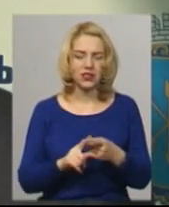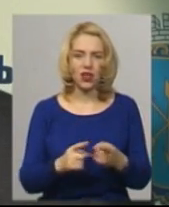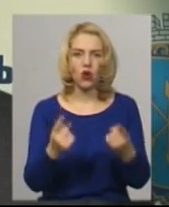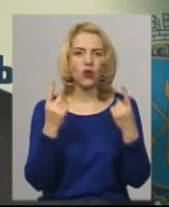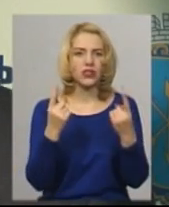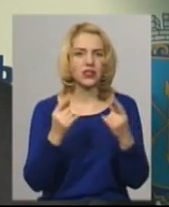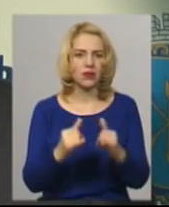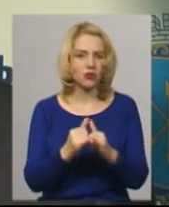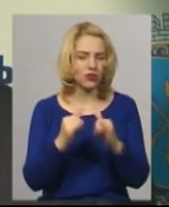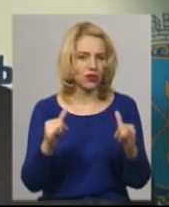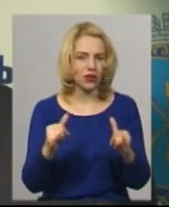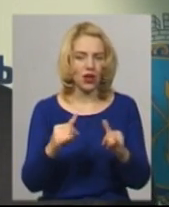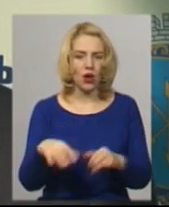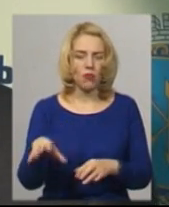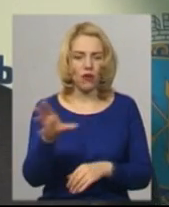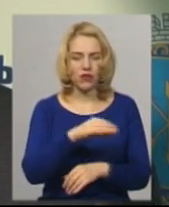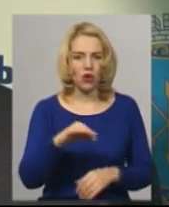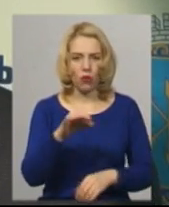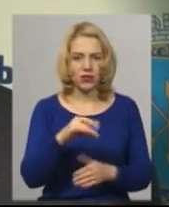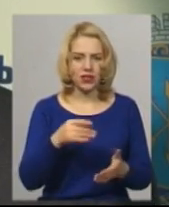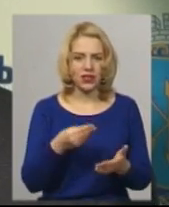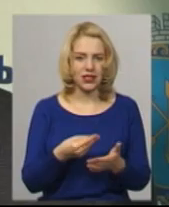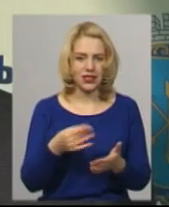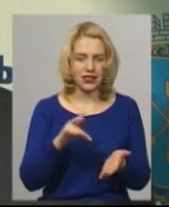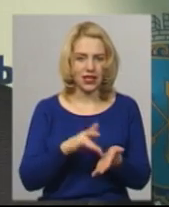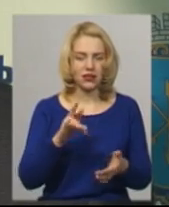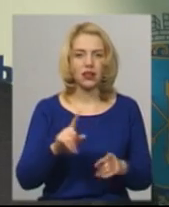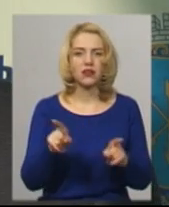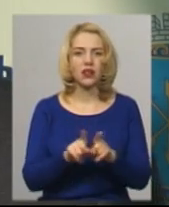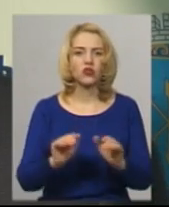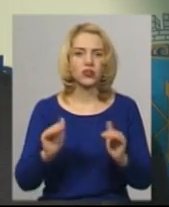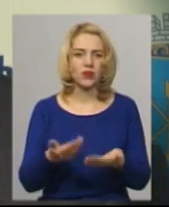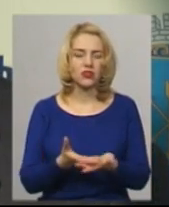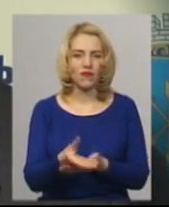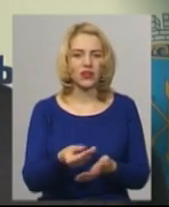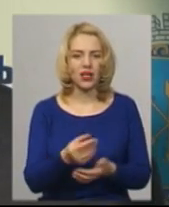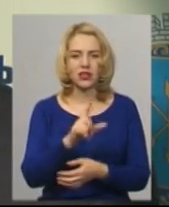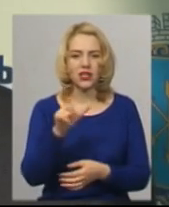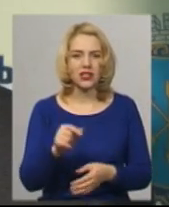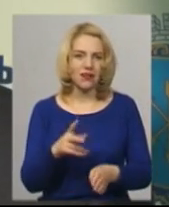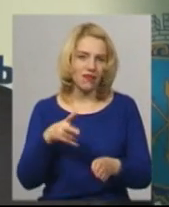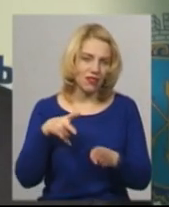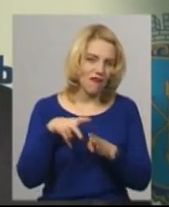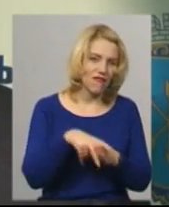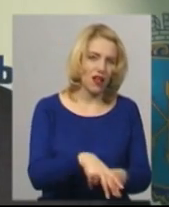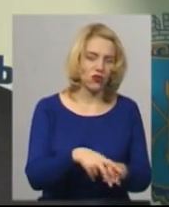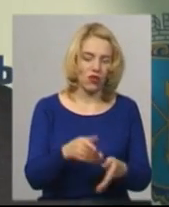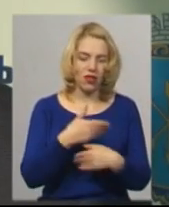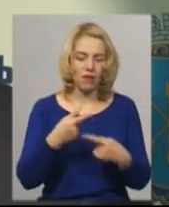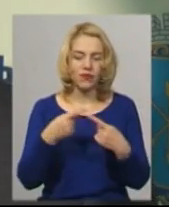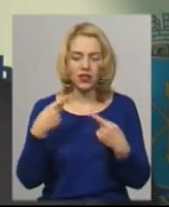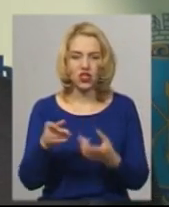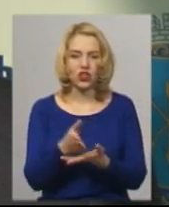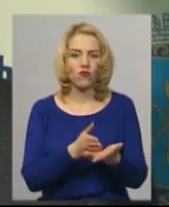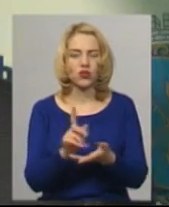всіх обласних центрах. Крім того, скажімо так, зменшуються видатки за рахунок нав'язування нам інших функцій, за які мала